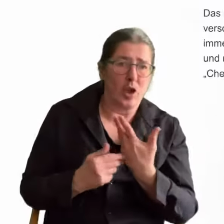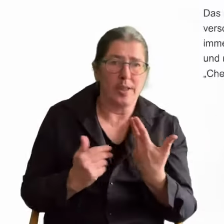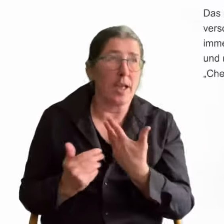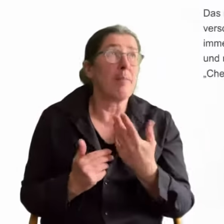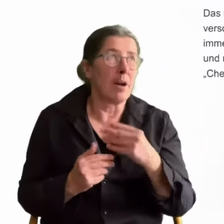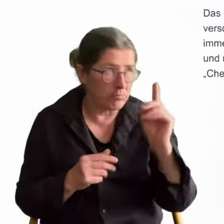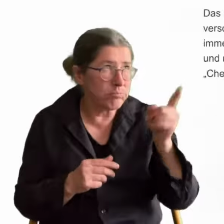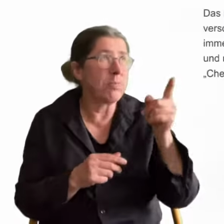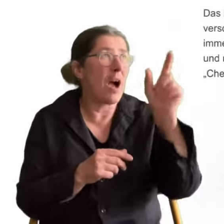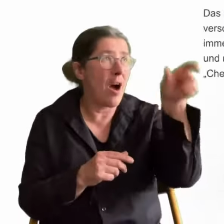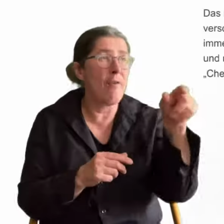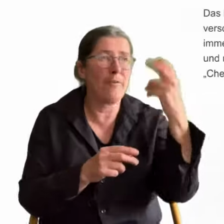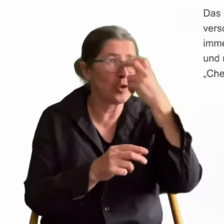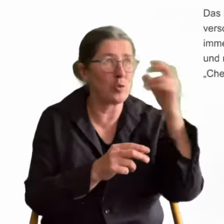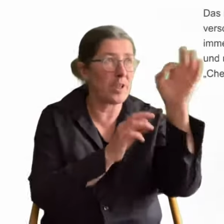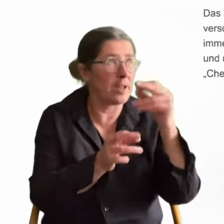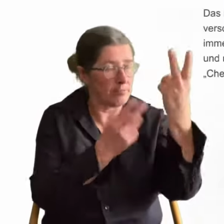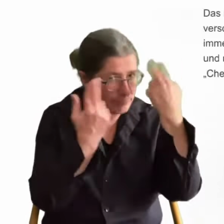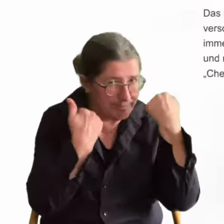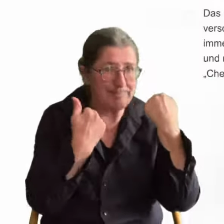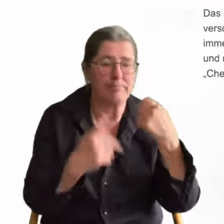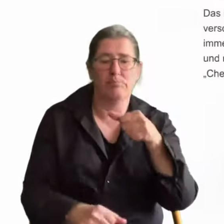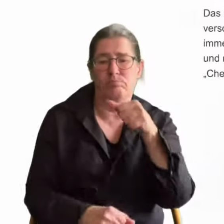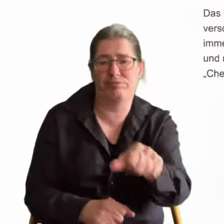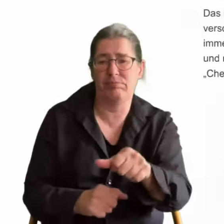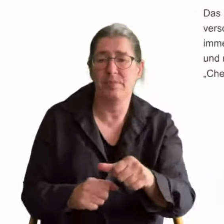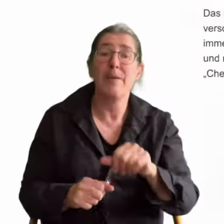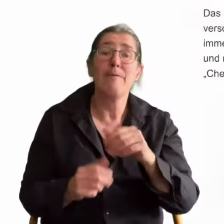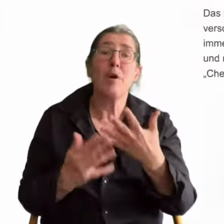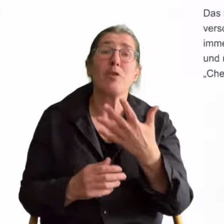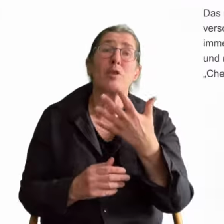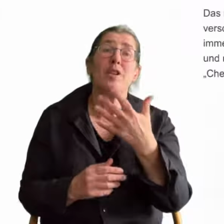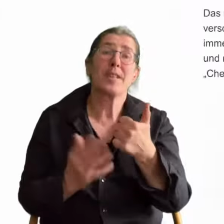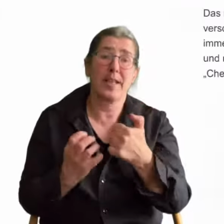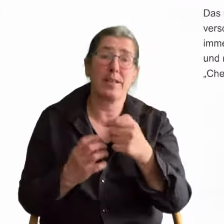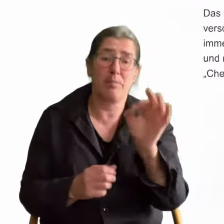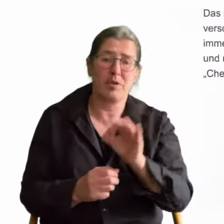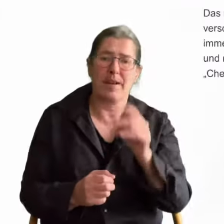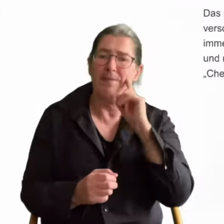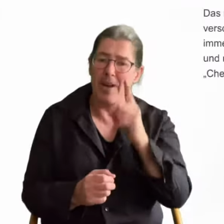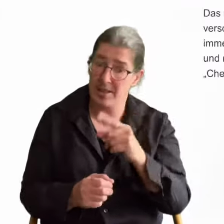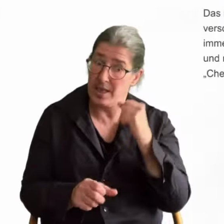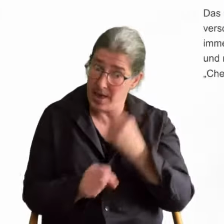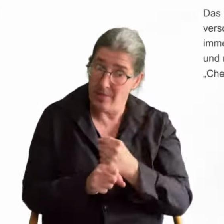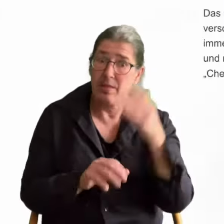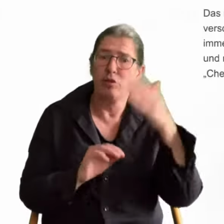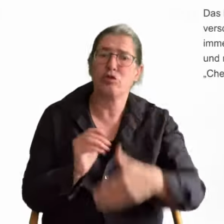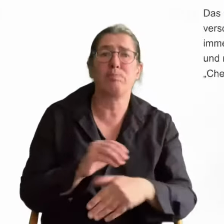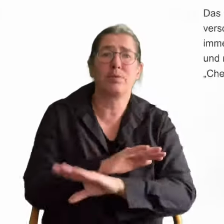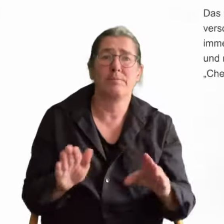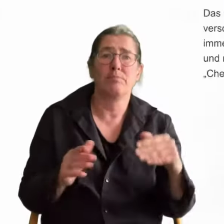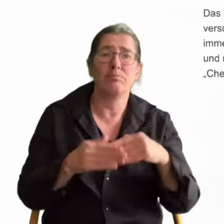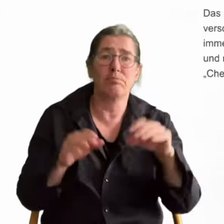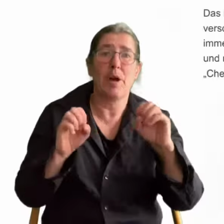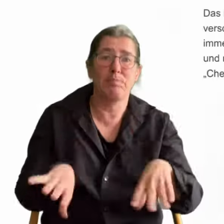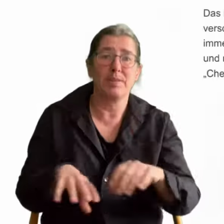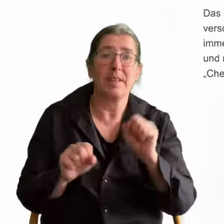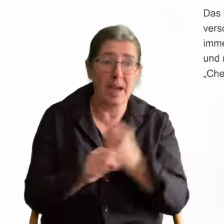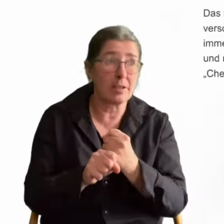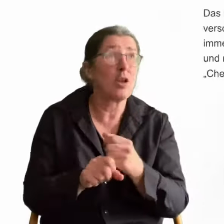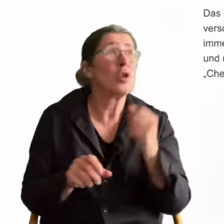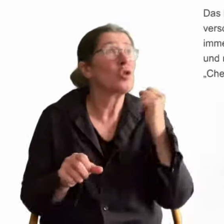trotzdem dem versuchsleiter also 65 prozent wussten dass sie jederzeit aufhören können und haben trotzdem